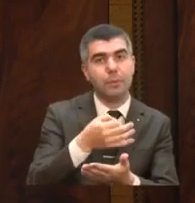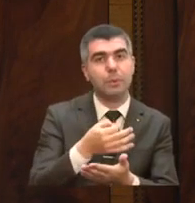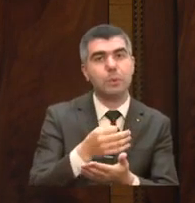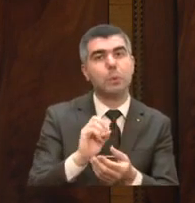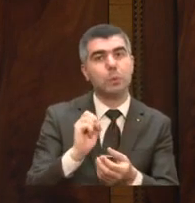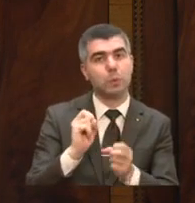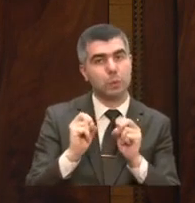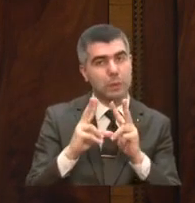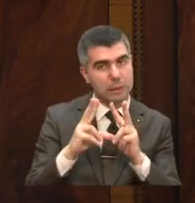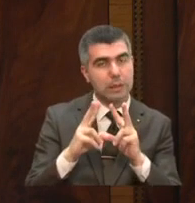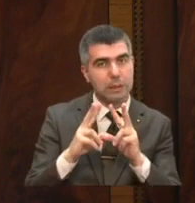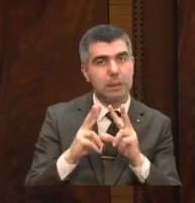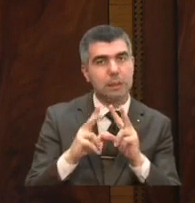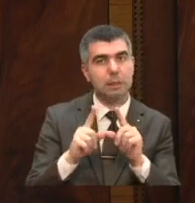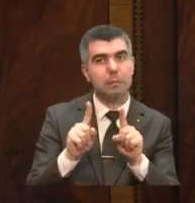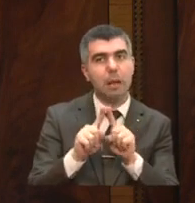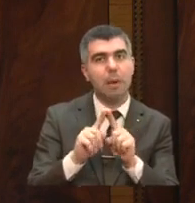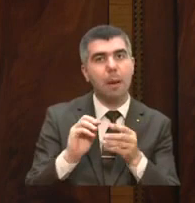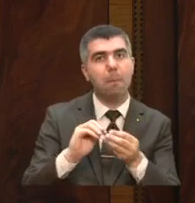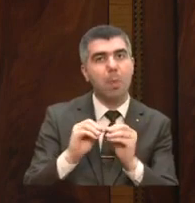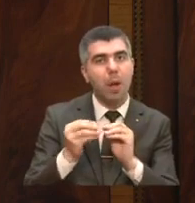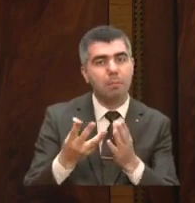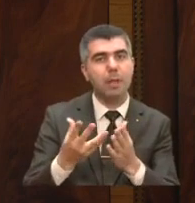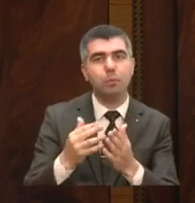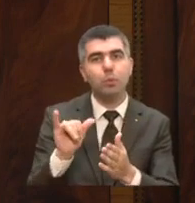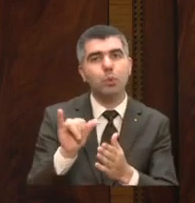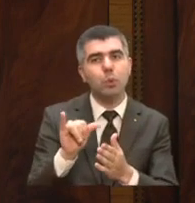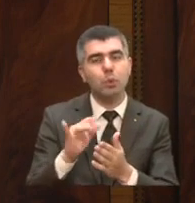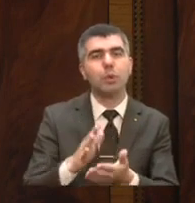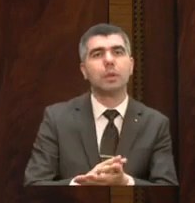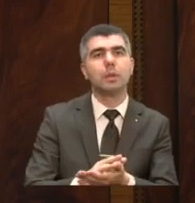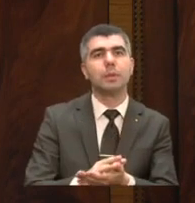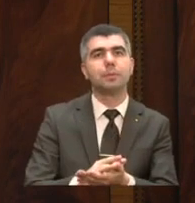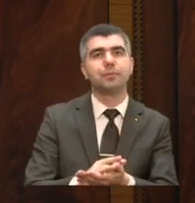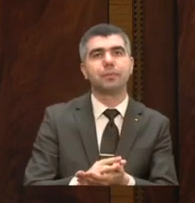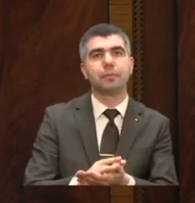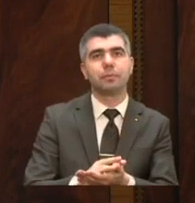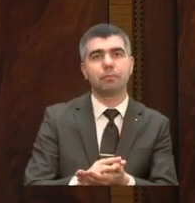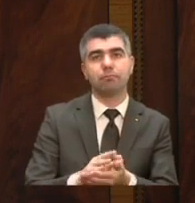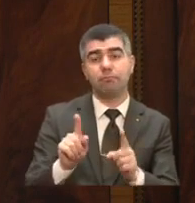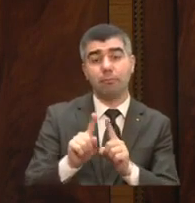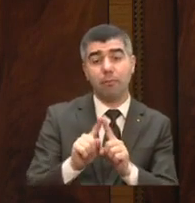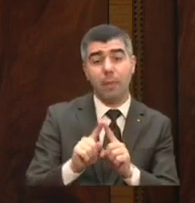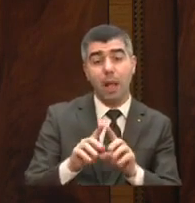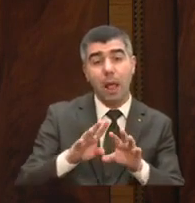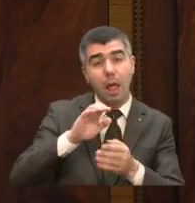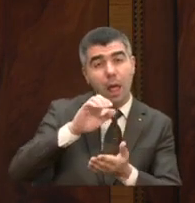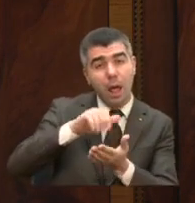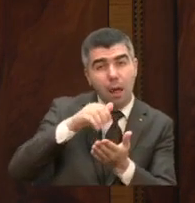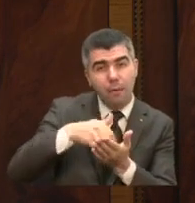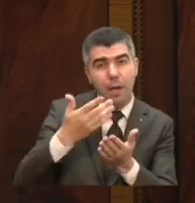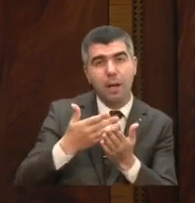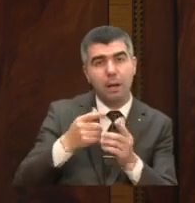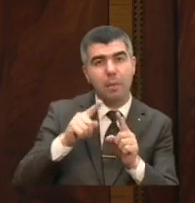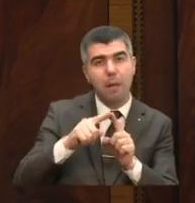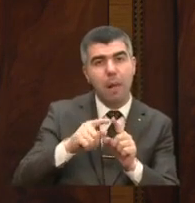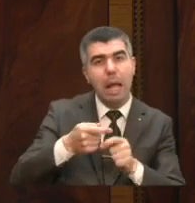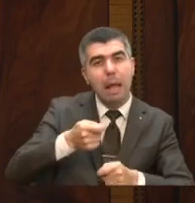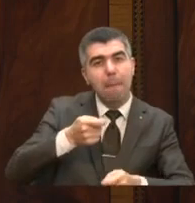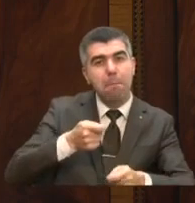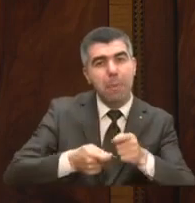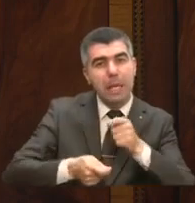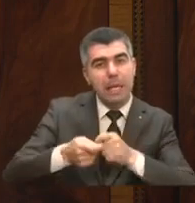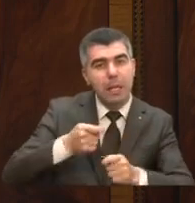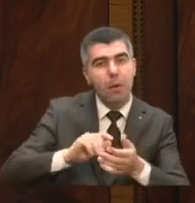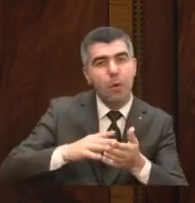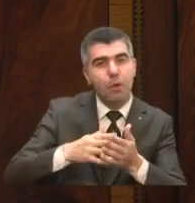هذه الإشكالية، تترتبط بطبيعة الحال إما بحفر آبار جديدة أو بإصلاح بعض